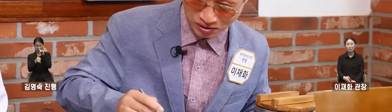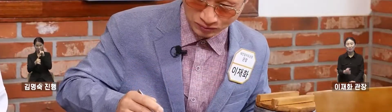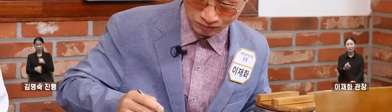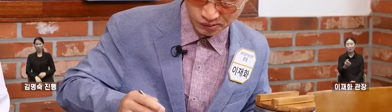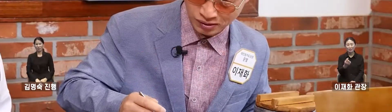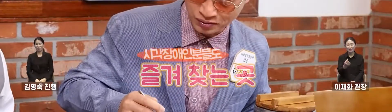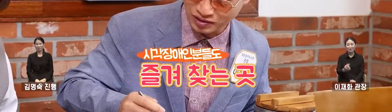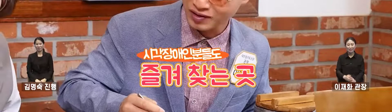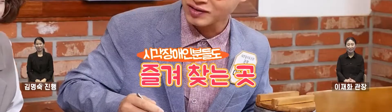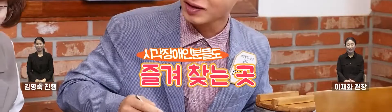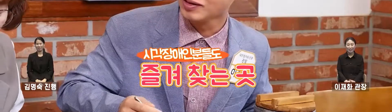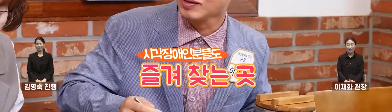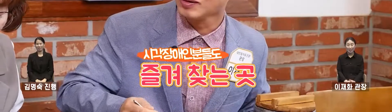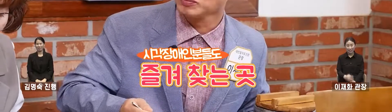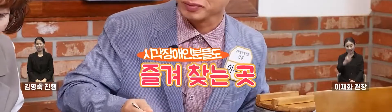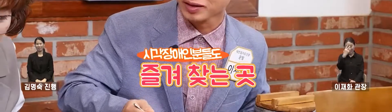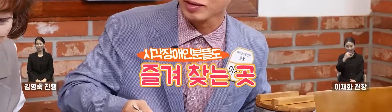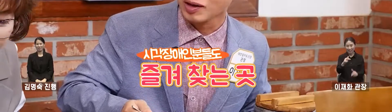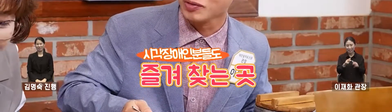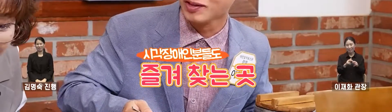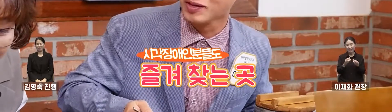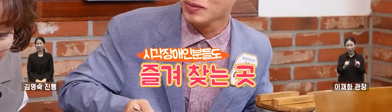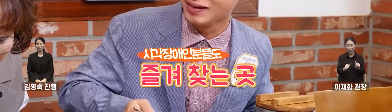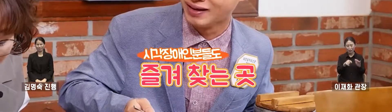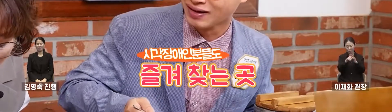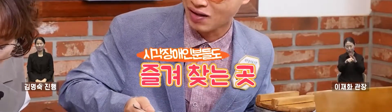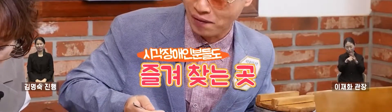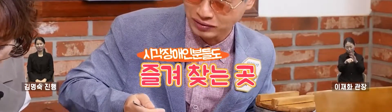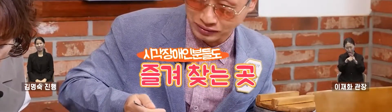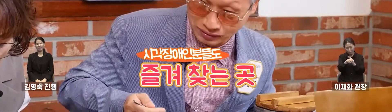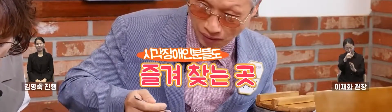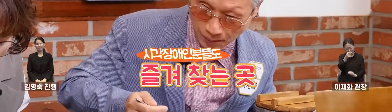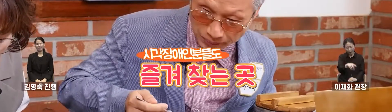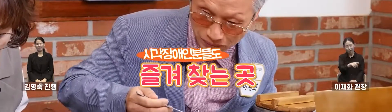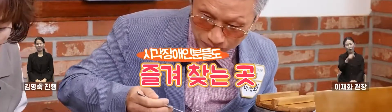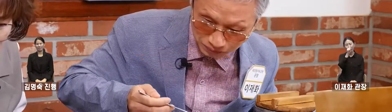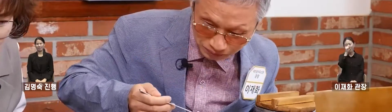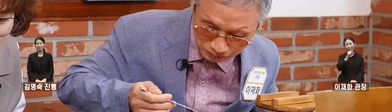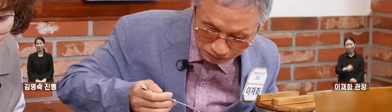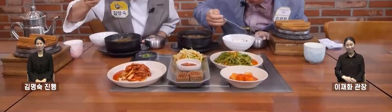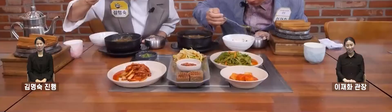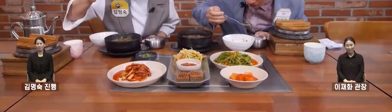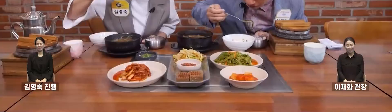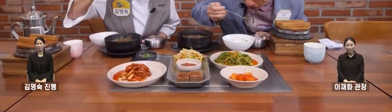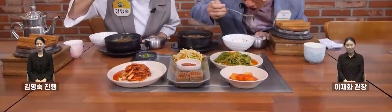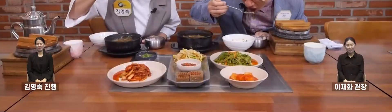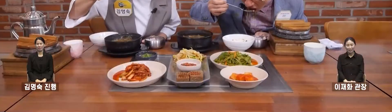맞아요. 우리 시각장애인들도 네. 여기를 참 즐깁니다.